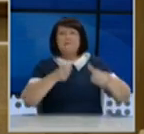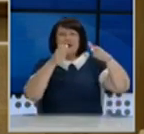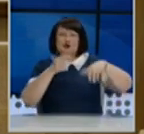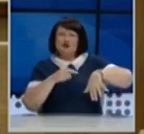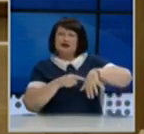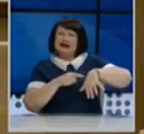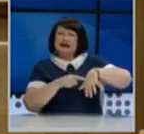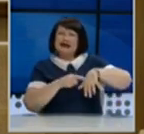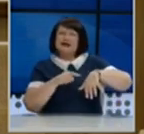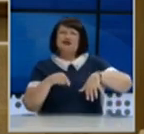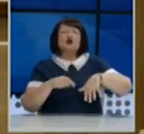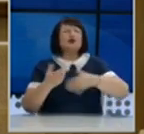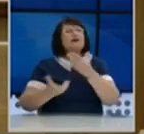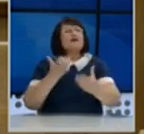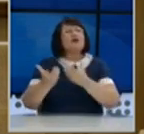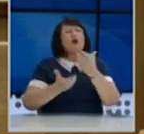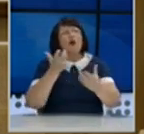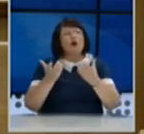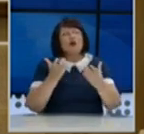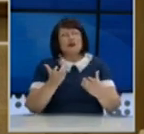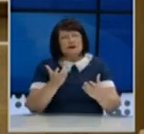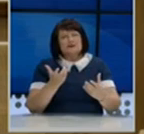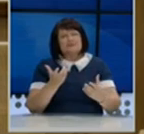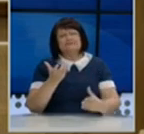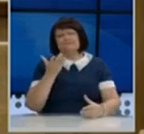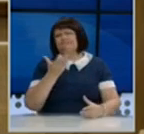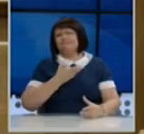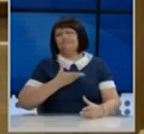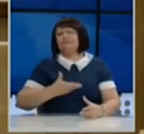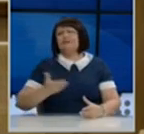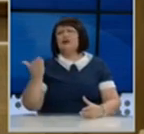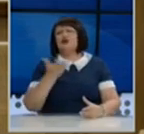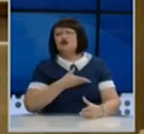τότε που ζήσαμε τις τραυματικές